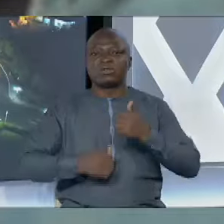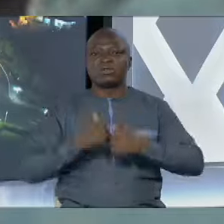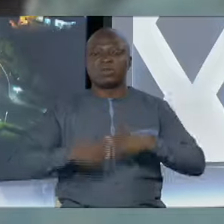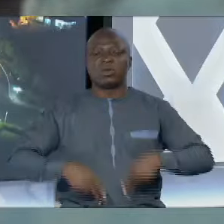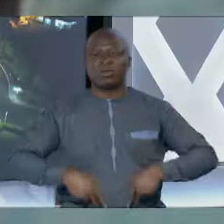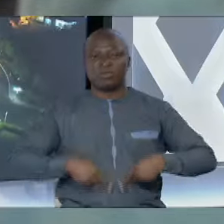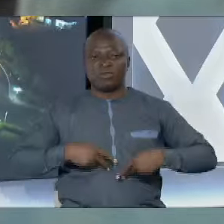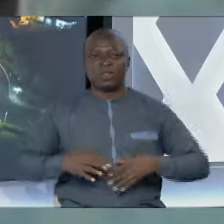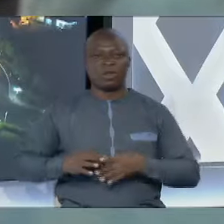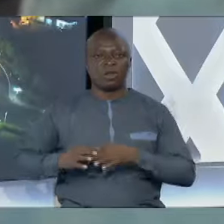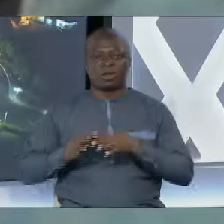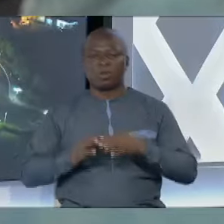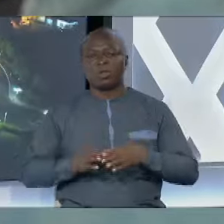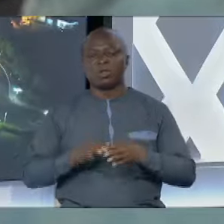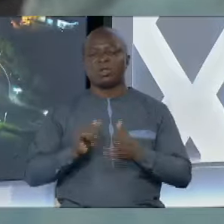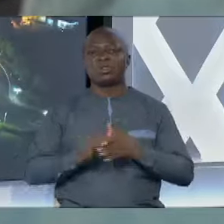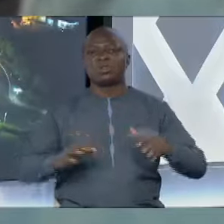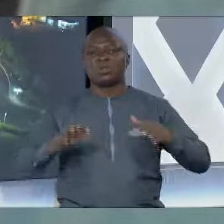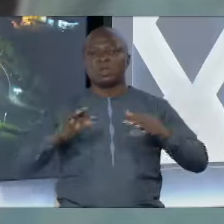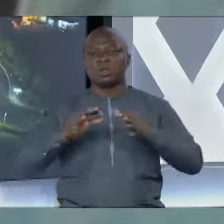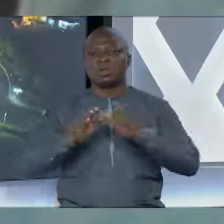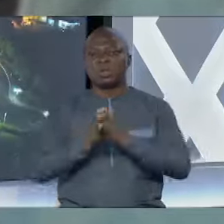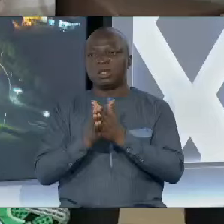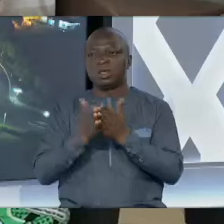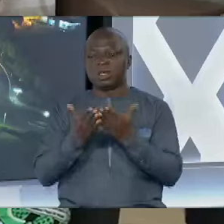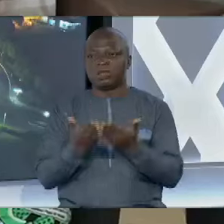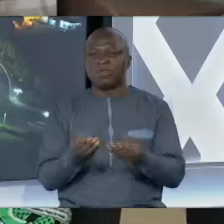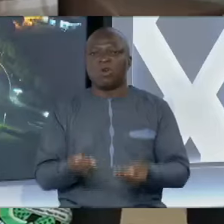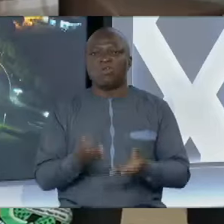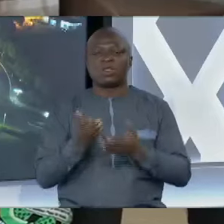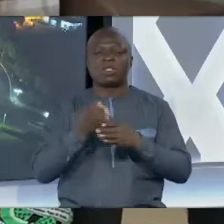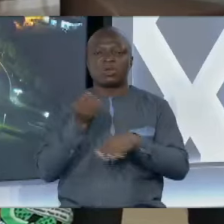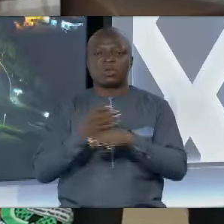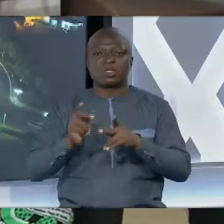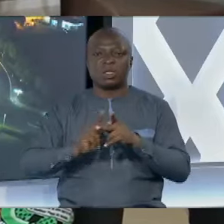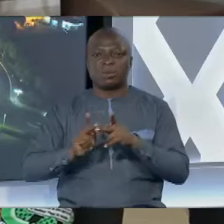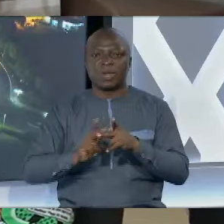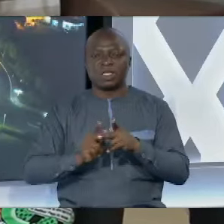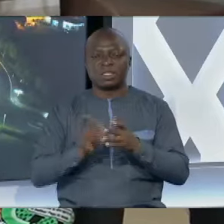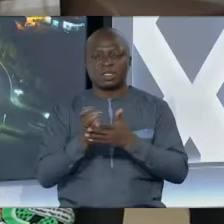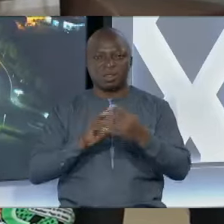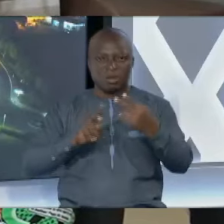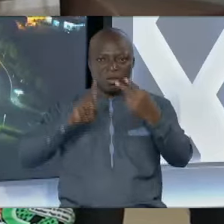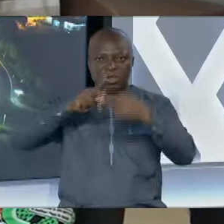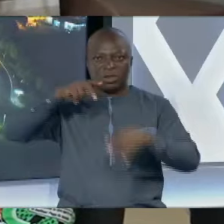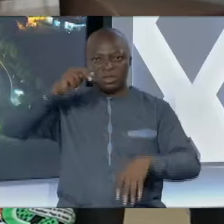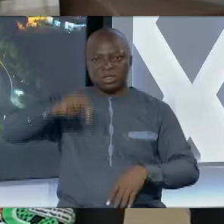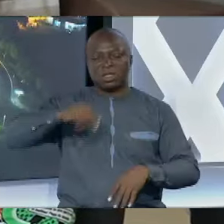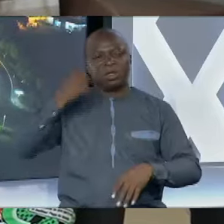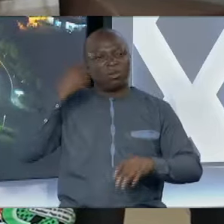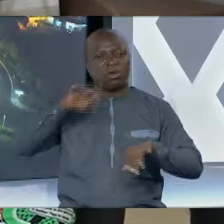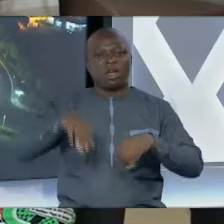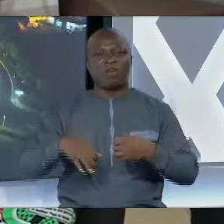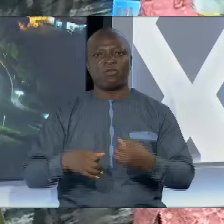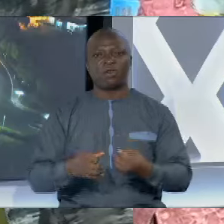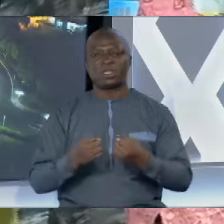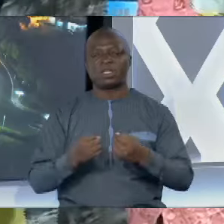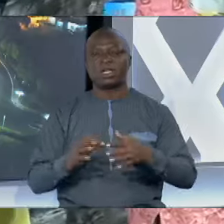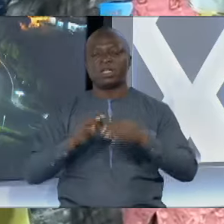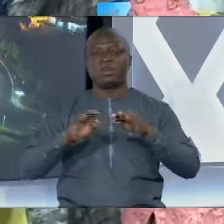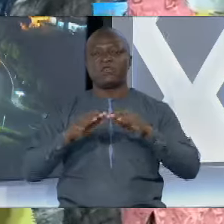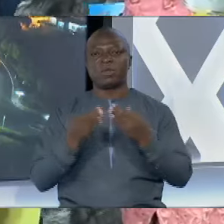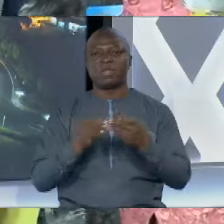vie commune. Ce livre offre des conseils pratiques et des perspectives essentielles pour renforcer les liens familiaux